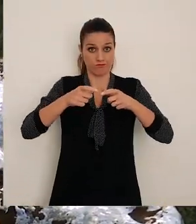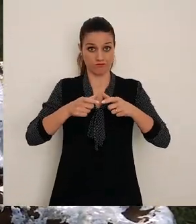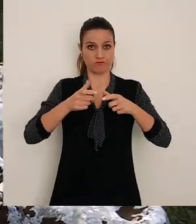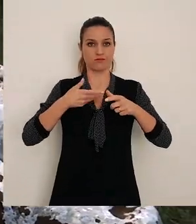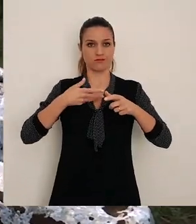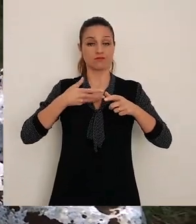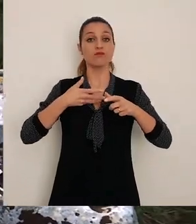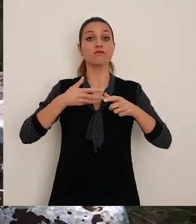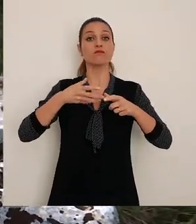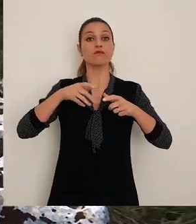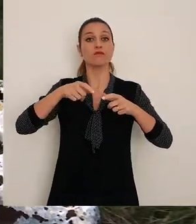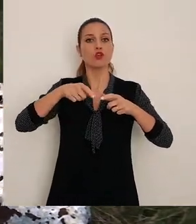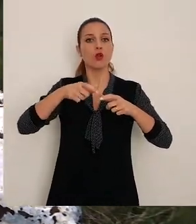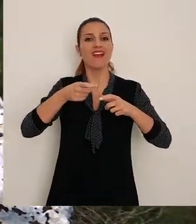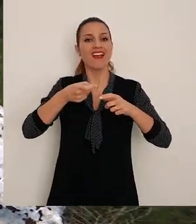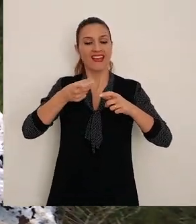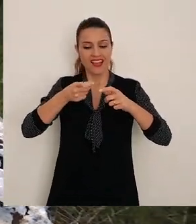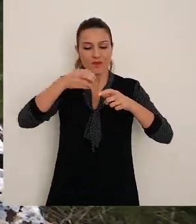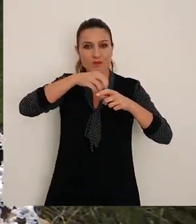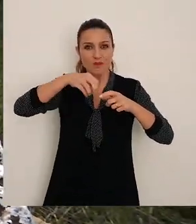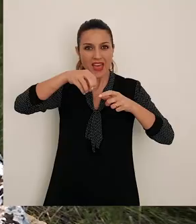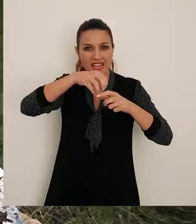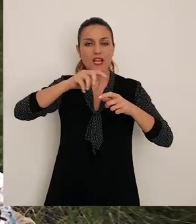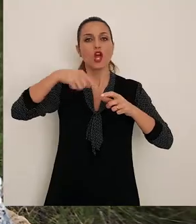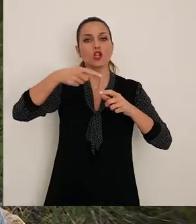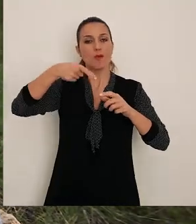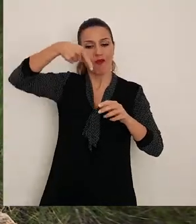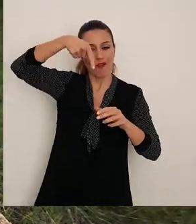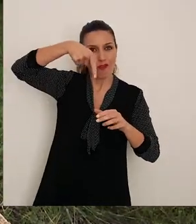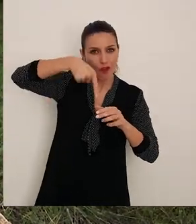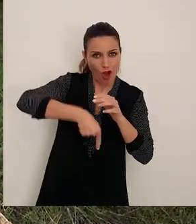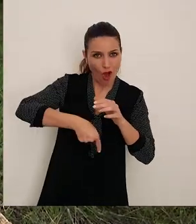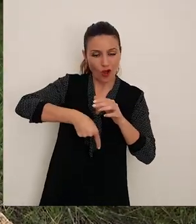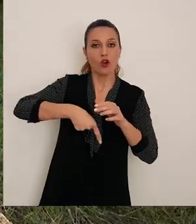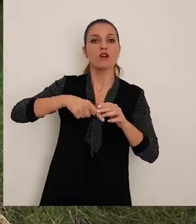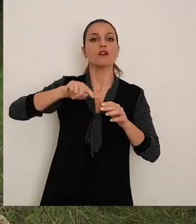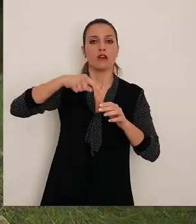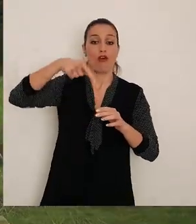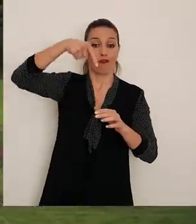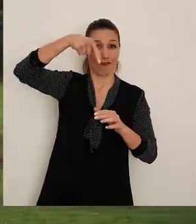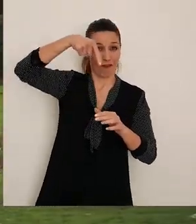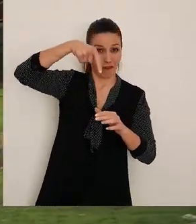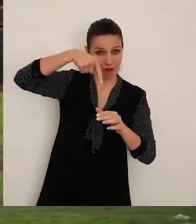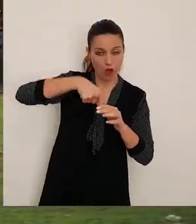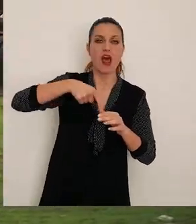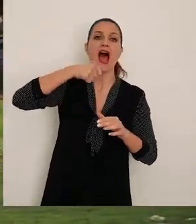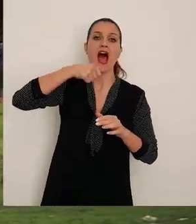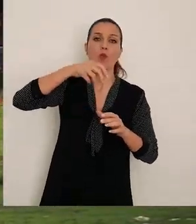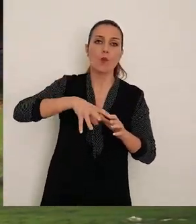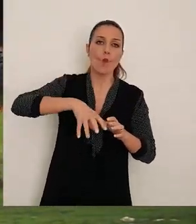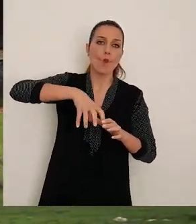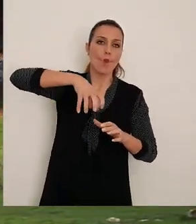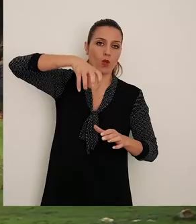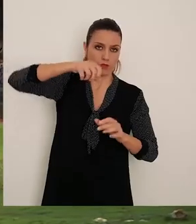L'imboccatura era protetta da un blocco calcareo sul quale veniva poi praticato un foro chiamato vera, che rendeva possibile l'estrazione dell'acqua